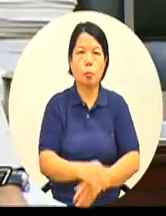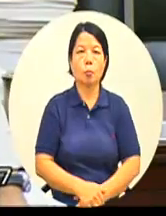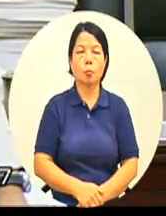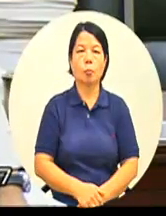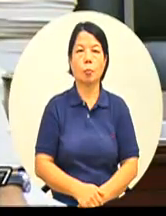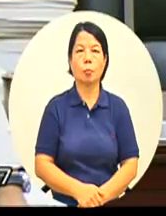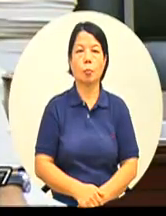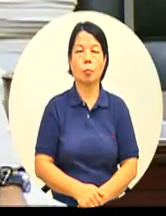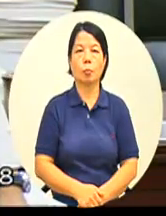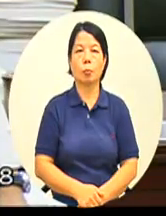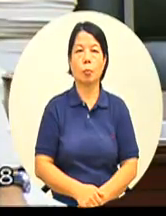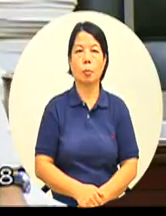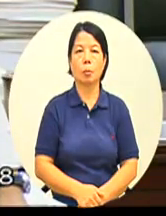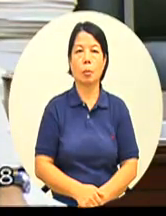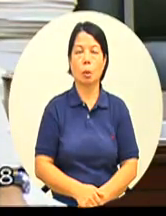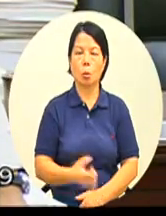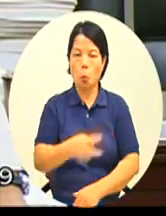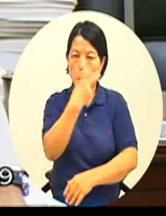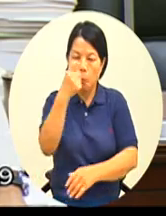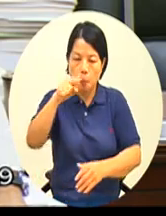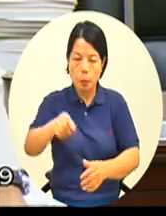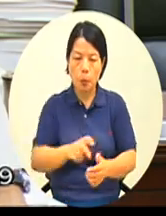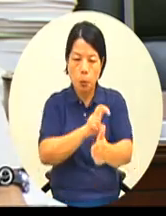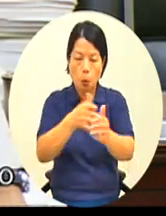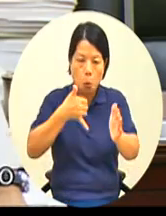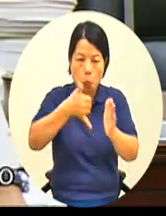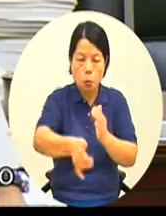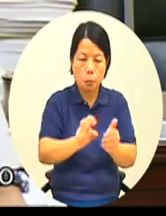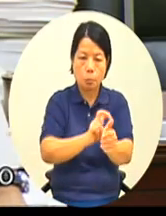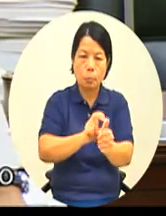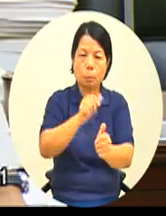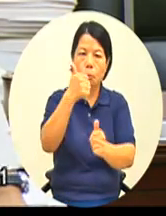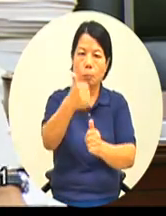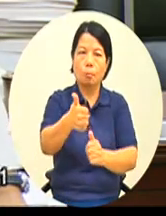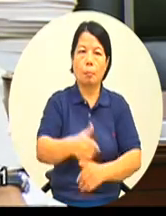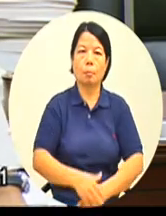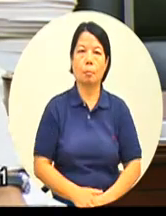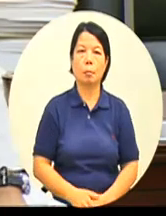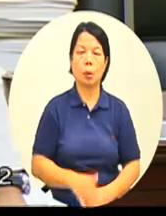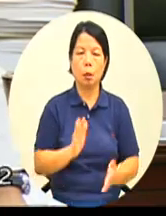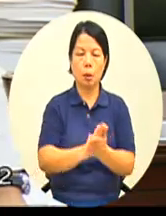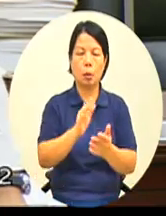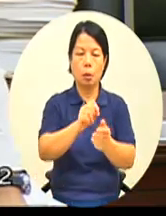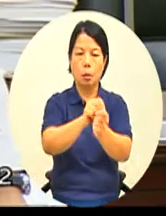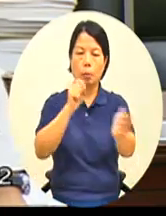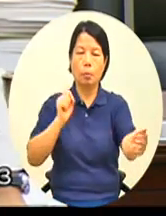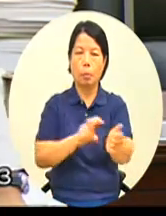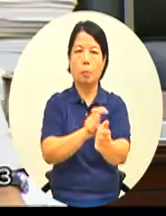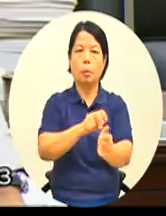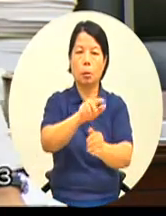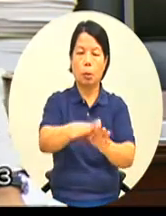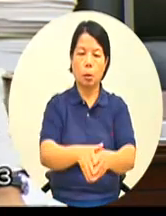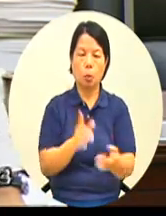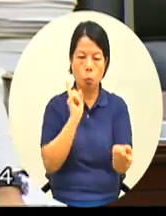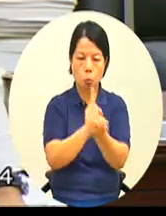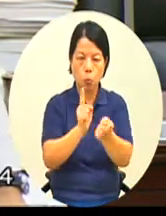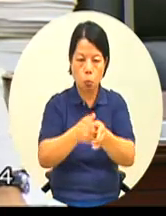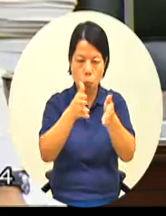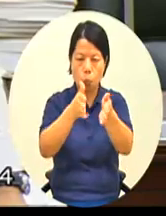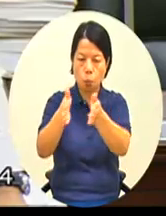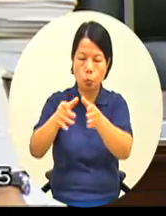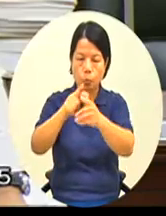系统，我刚才请教老人科，就说这个有明年的长照这个服务对象会更大，但相